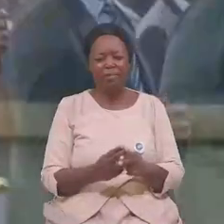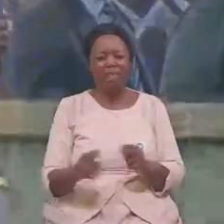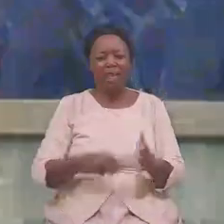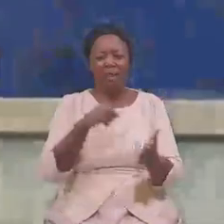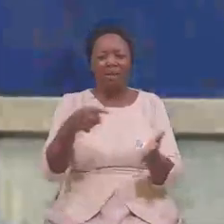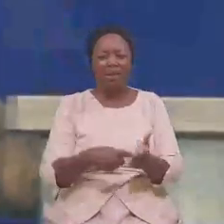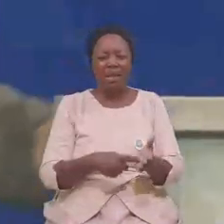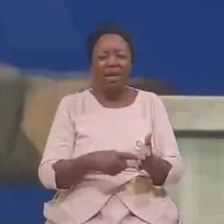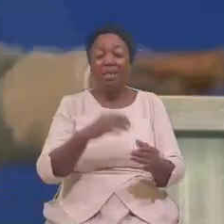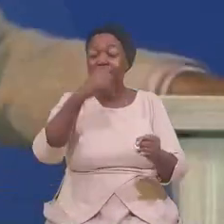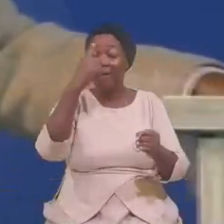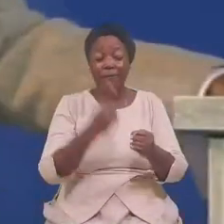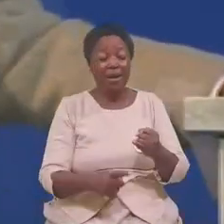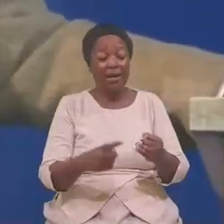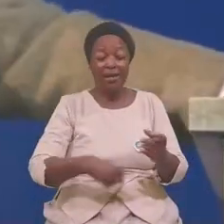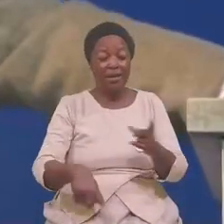Ce dernier jour